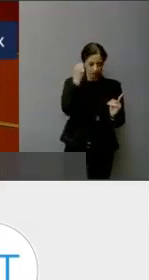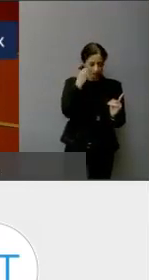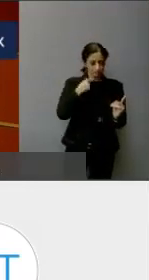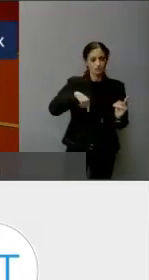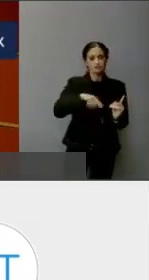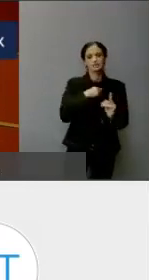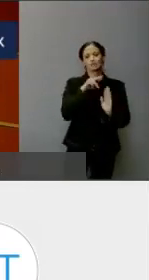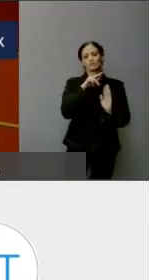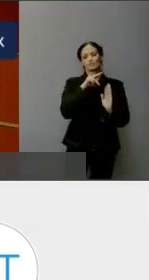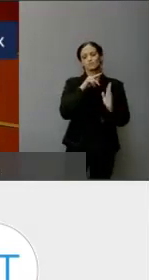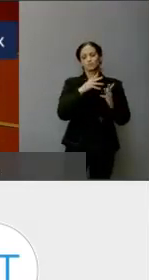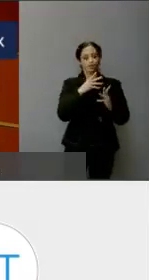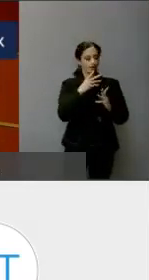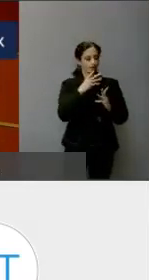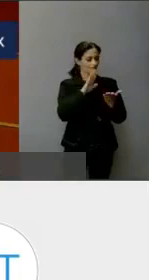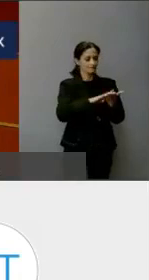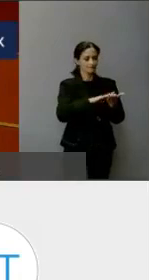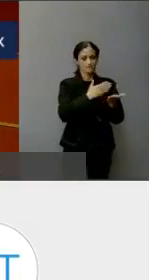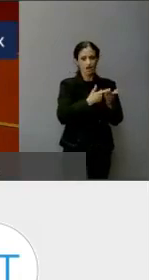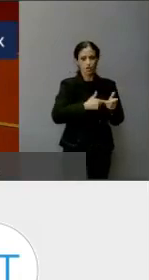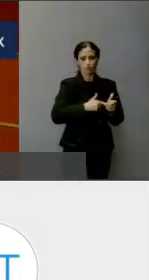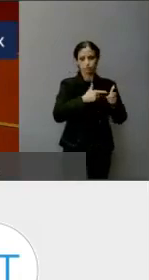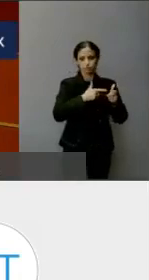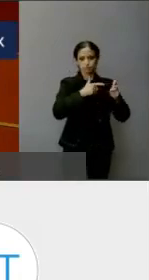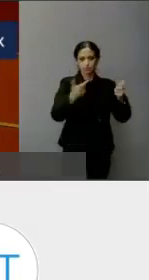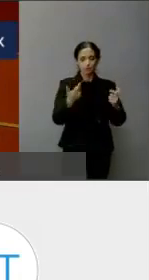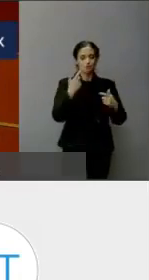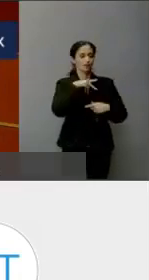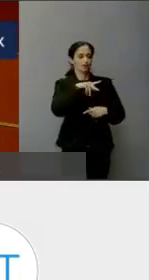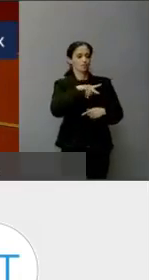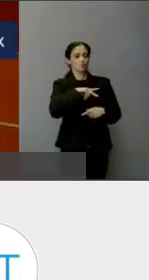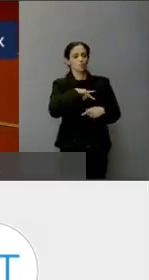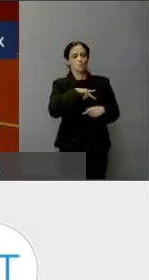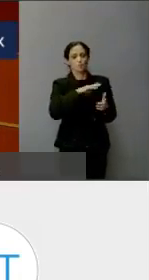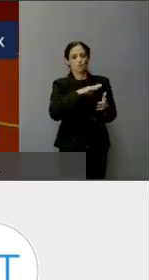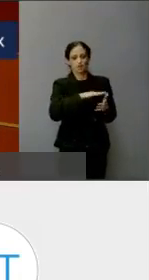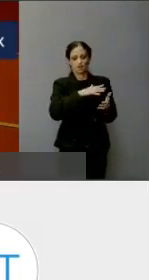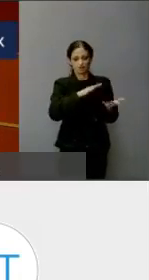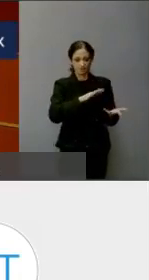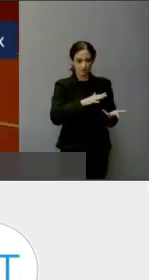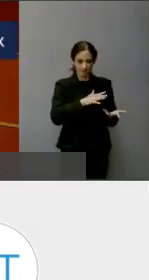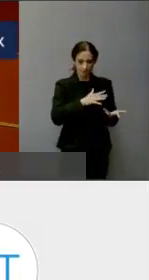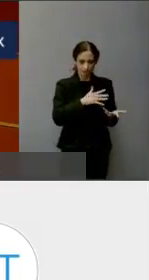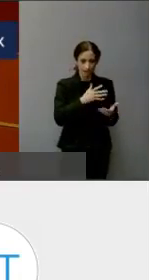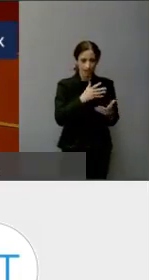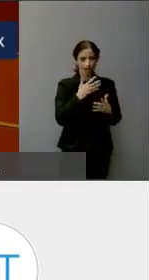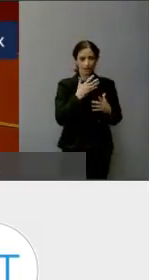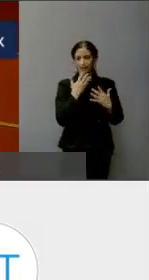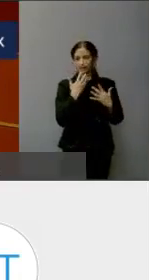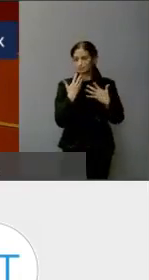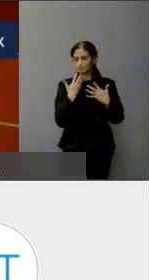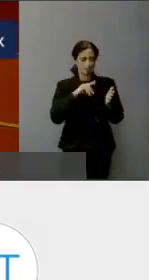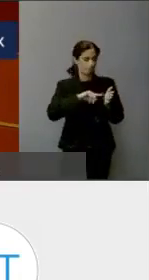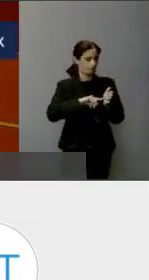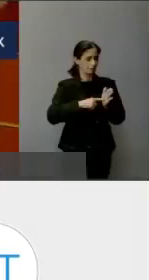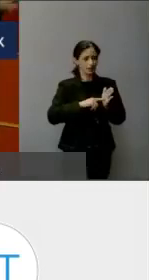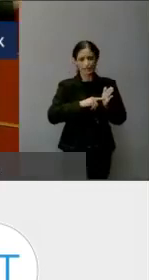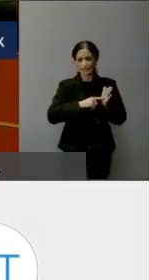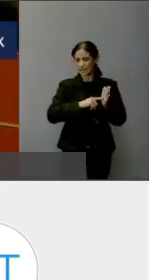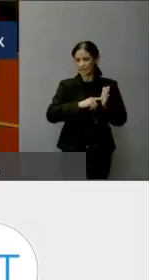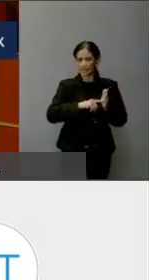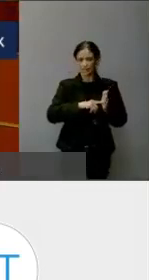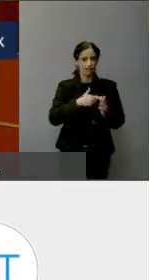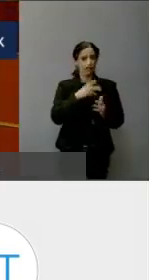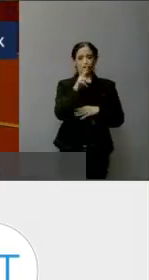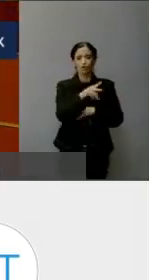accrescimento di valore di cui godranno proprietario privato parliamo di decine e decine di milioni di euro pensiamo abbia che fare con